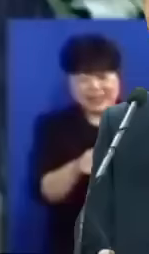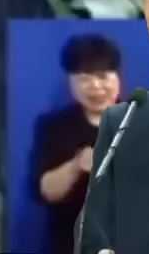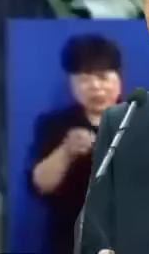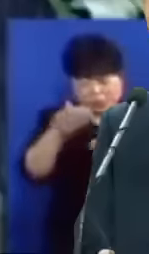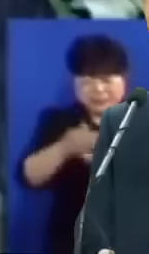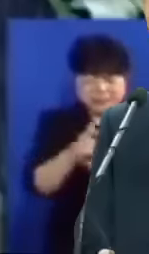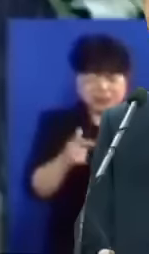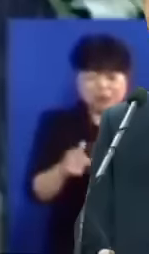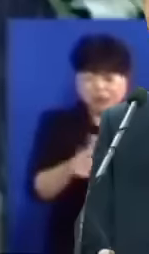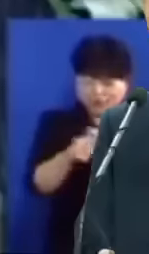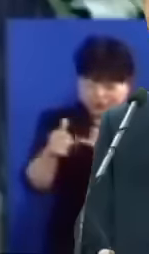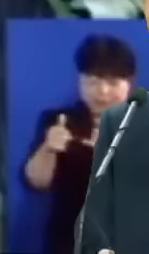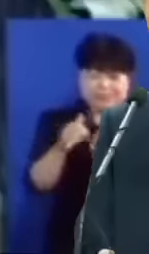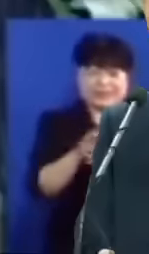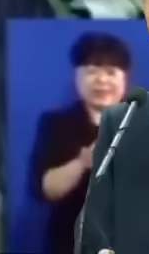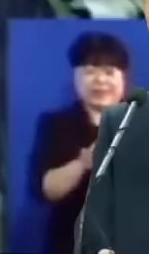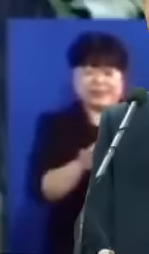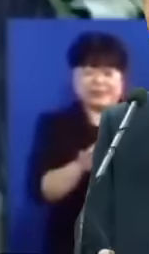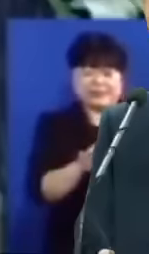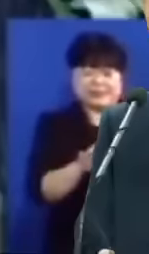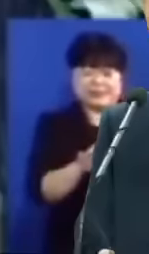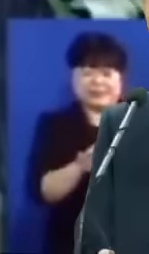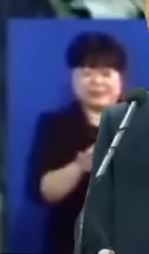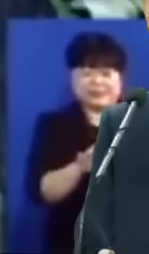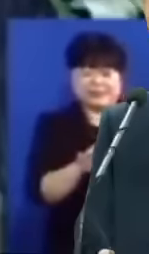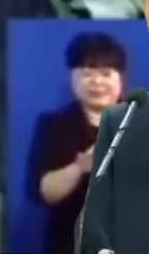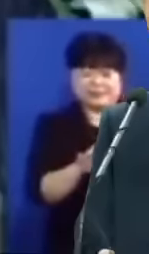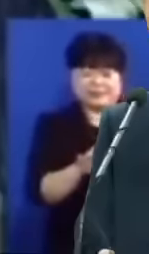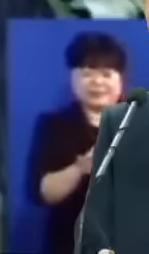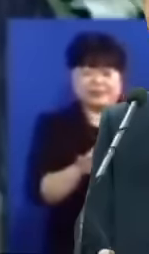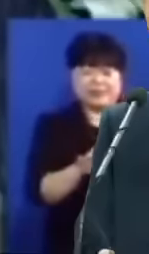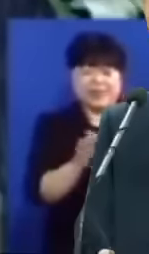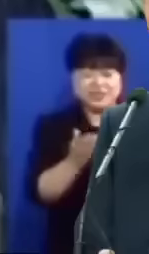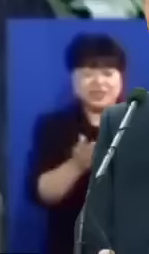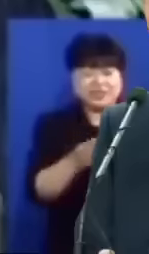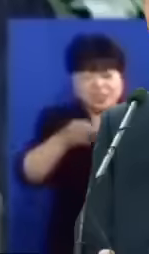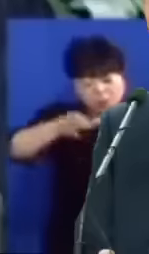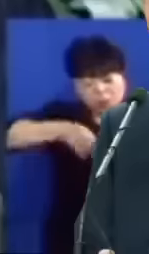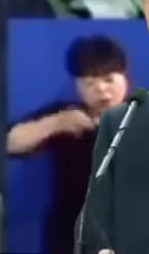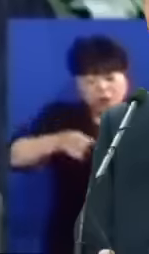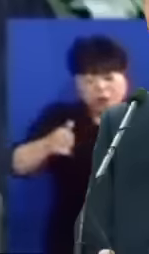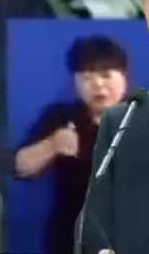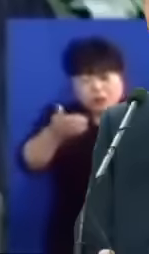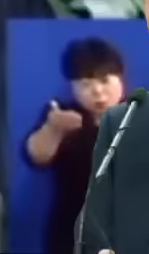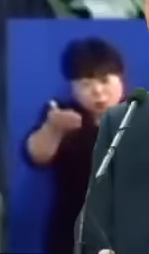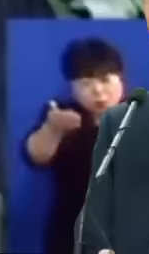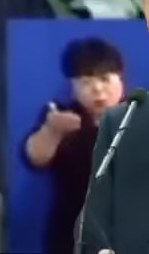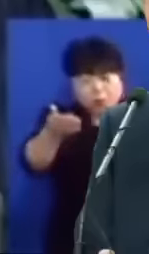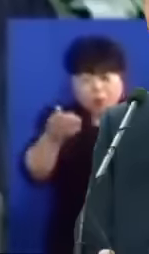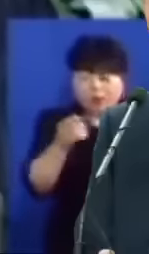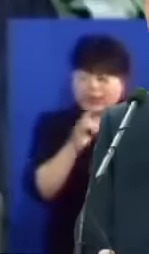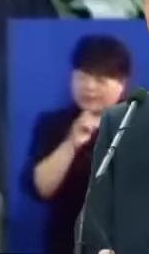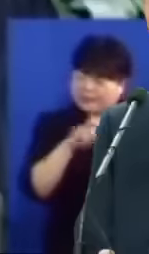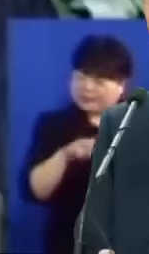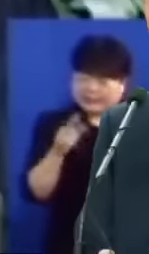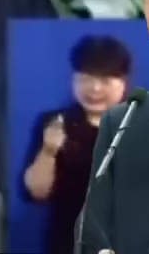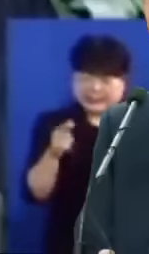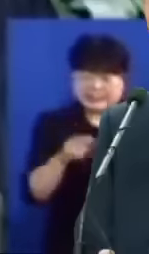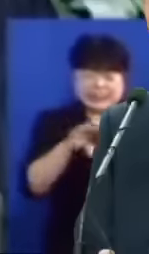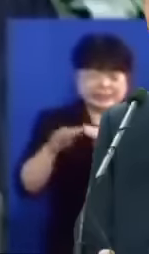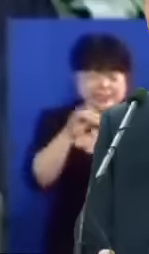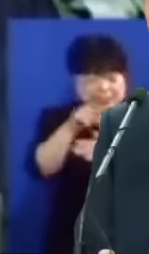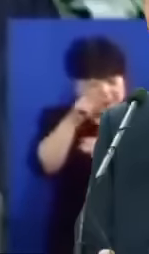받아서 살지 않고 남편에게 일해서 주기 시작하면 가정이 콩가루 집안이 되고 마는 것입니다.